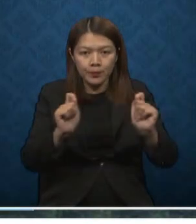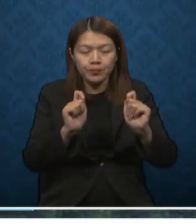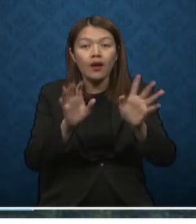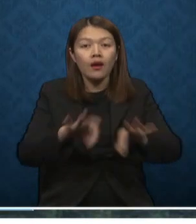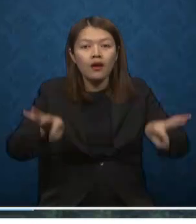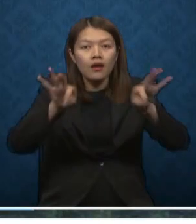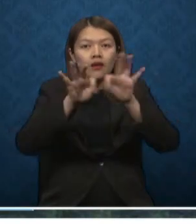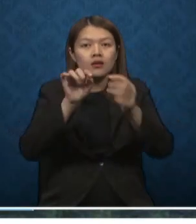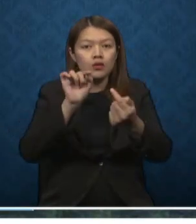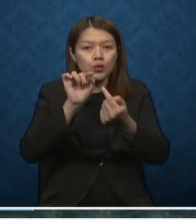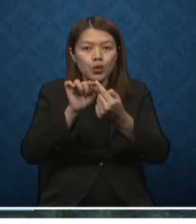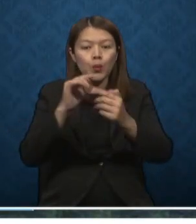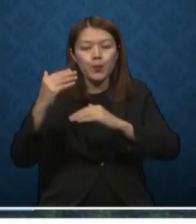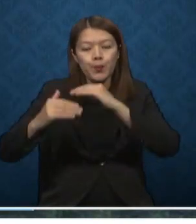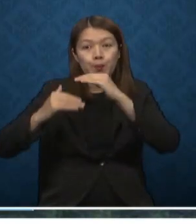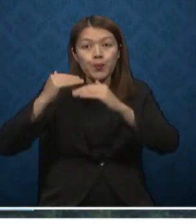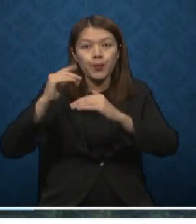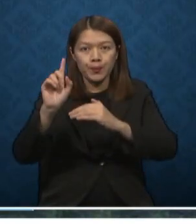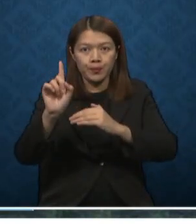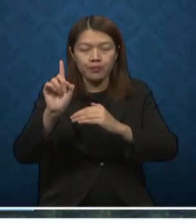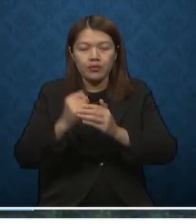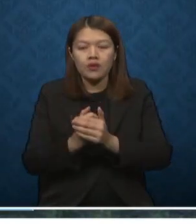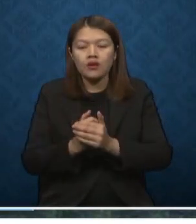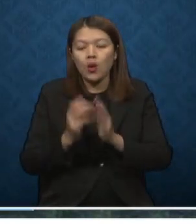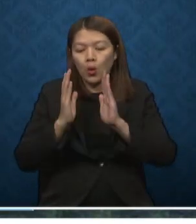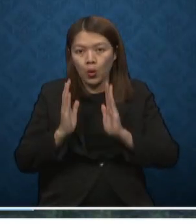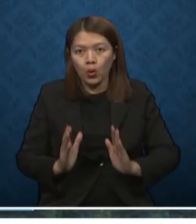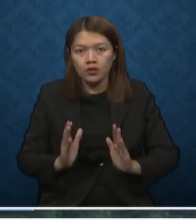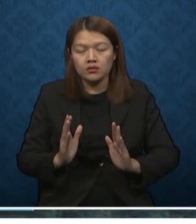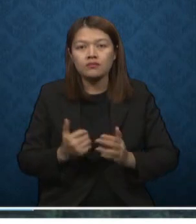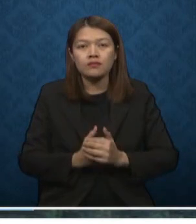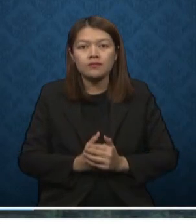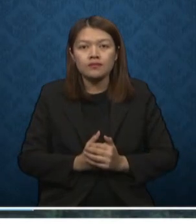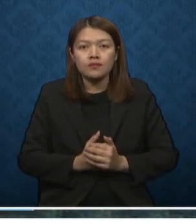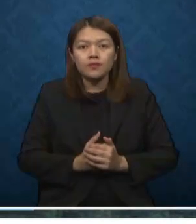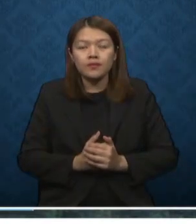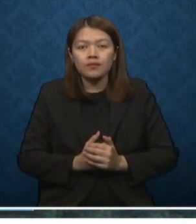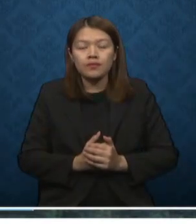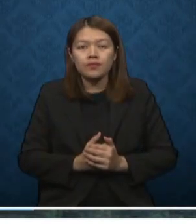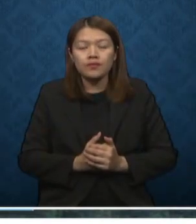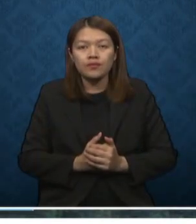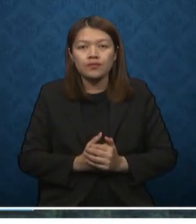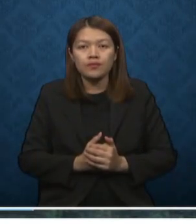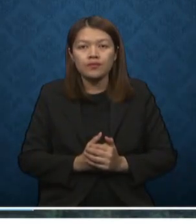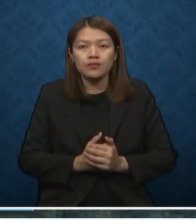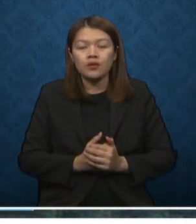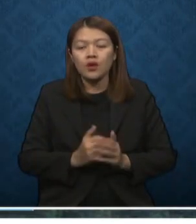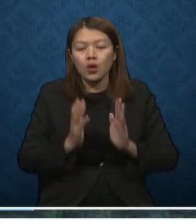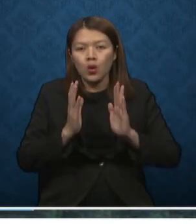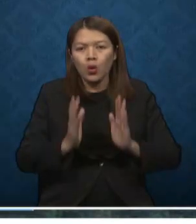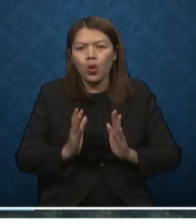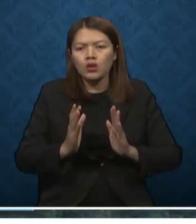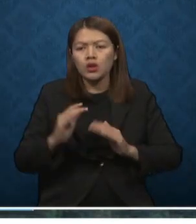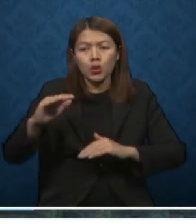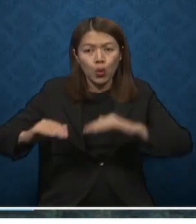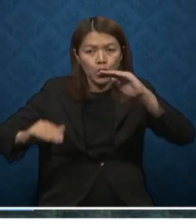ญเกี่ยวกับด้านการพัฒนาทรัพยากรมนุษย์ซึ่งจะทำให้ผู้ที่เติบโตขึ้นมา